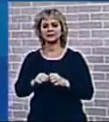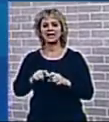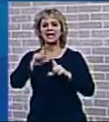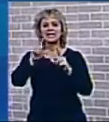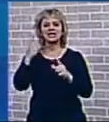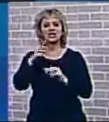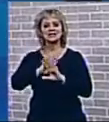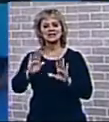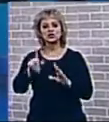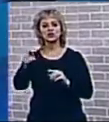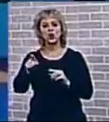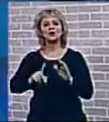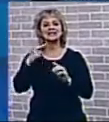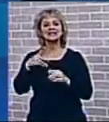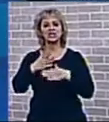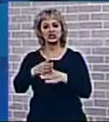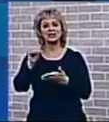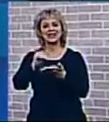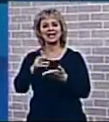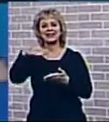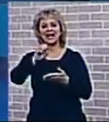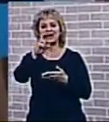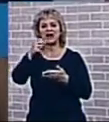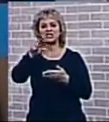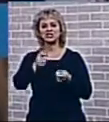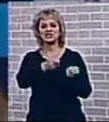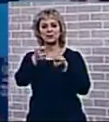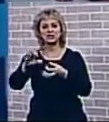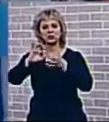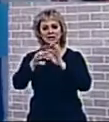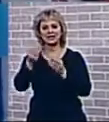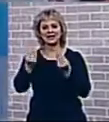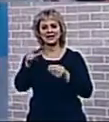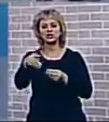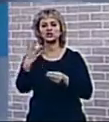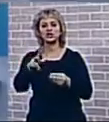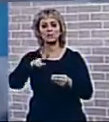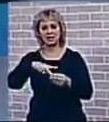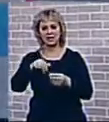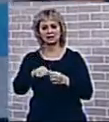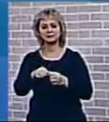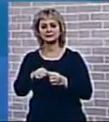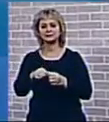Крик не слышен, но заводит. Таганрогские тхэквондисты привезли с Сурдолимпийских игр 4 медали.